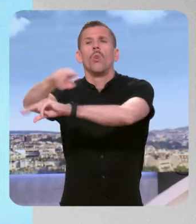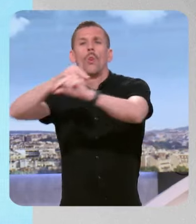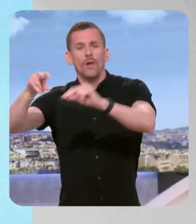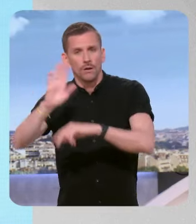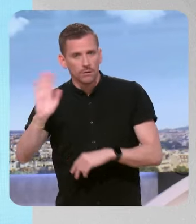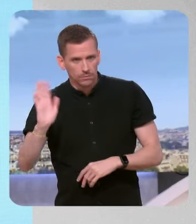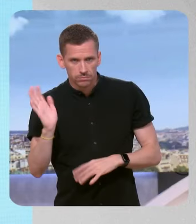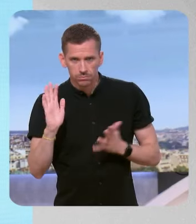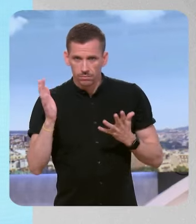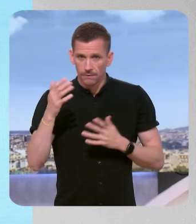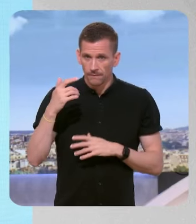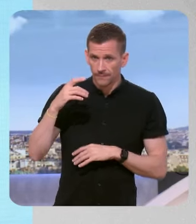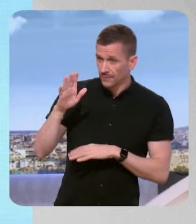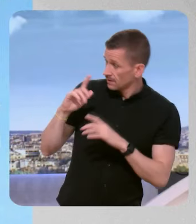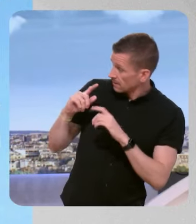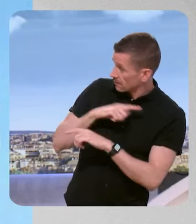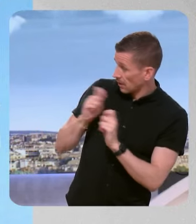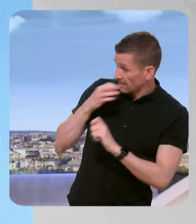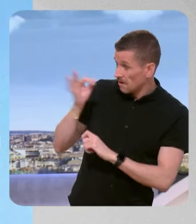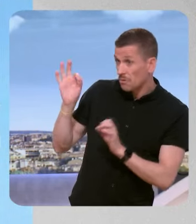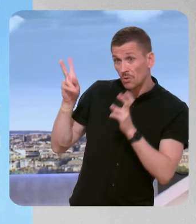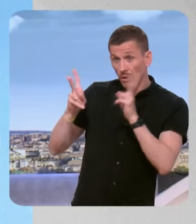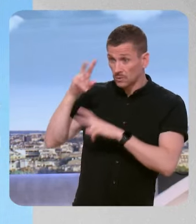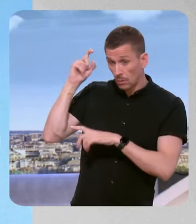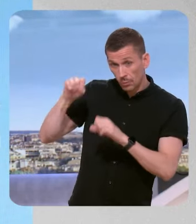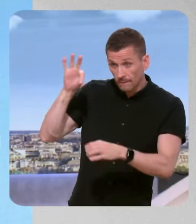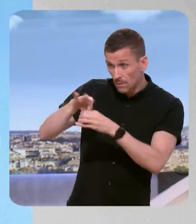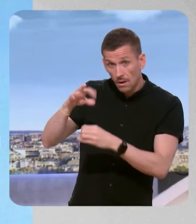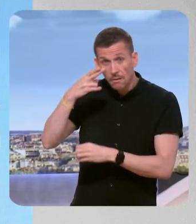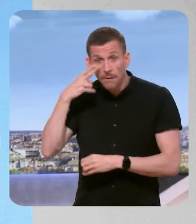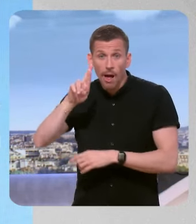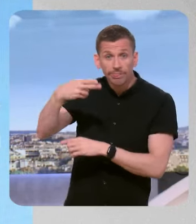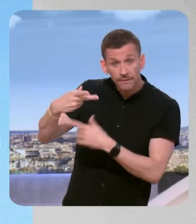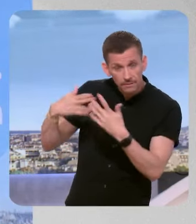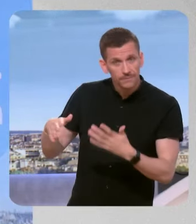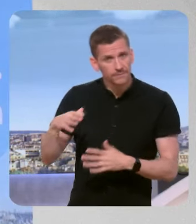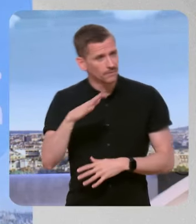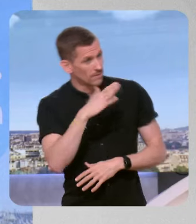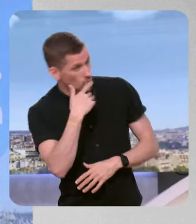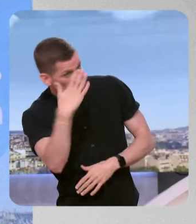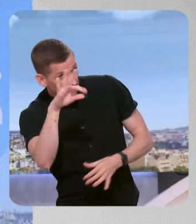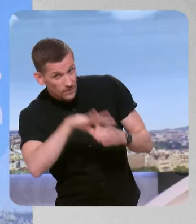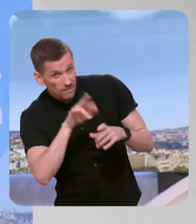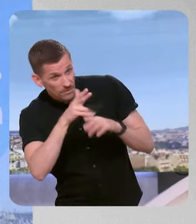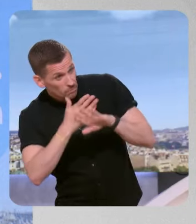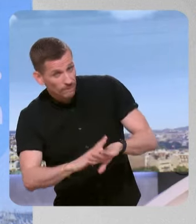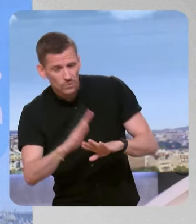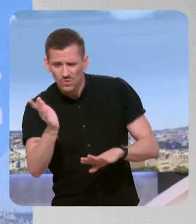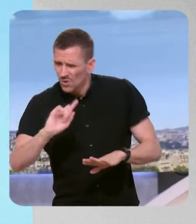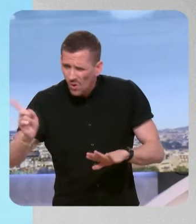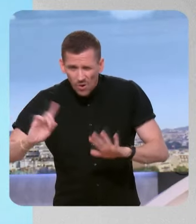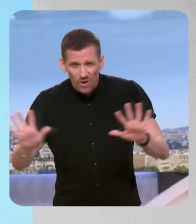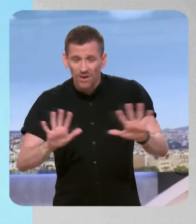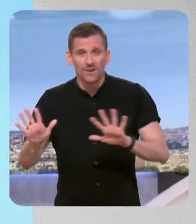qui vote mais il ne dit pas non plus dans dans dans cette interview qu'il voterait pour quelqu'un d'autre donc on essaie de lui faire croire qu' ne